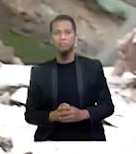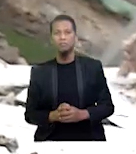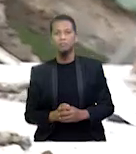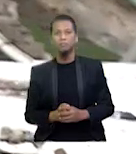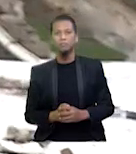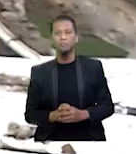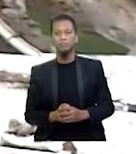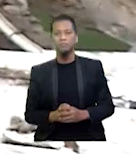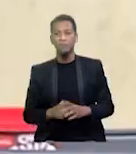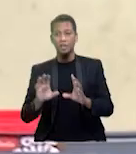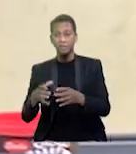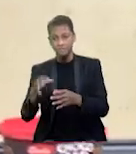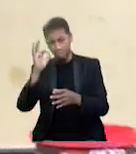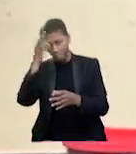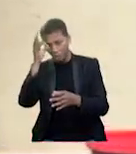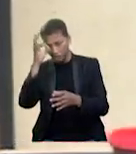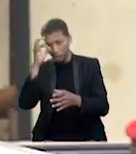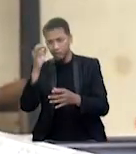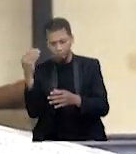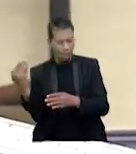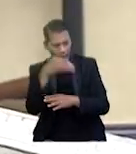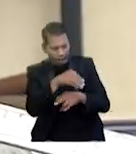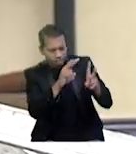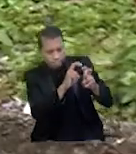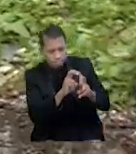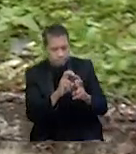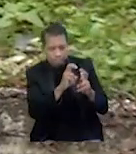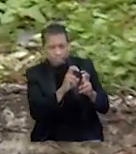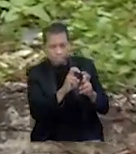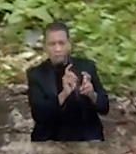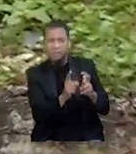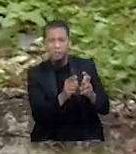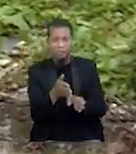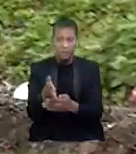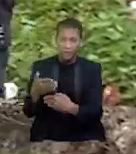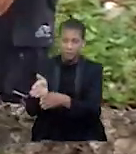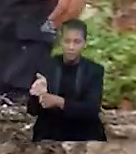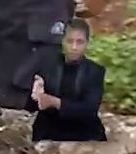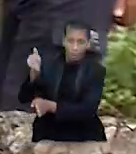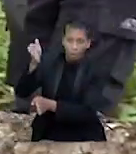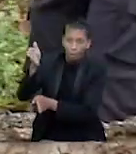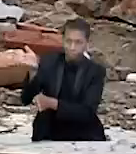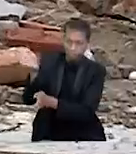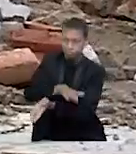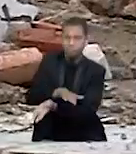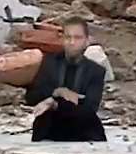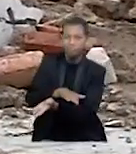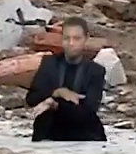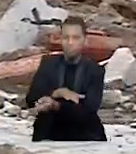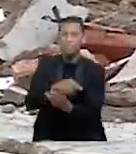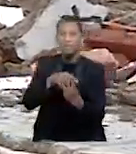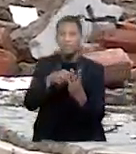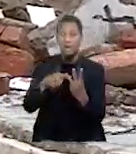Tim Puslap 4 Mabes Polri melakukan olah TKP untuk menyelidiki robohnya tembok yang menewaskan 3 siswa di Madrasah Sanawiyah Negeri